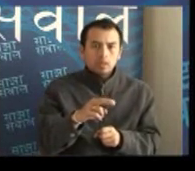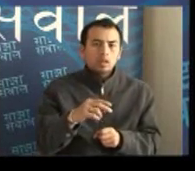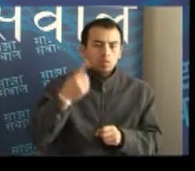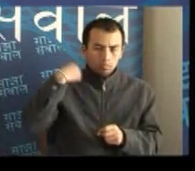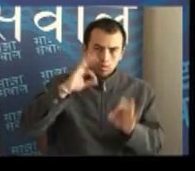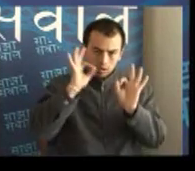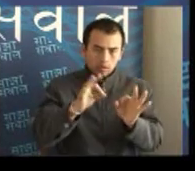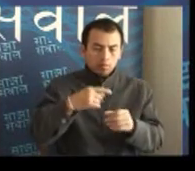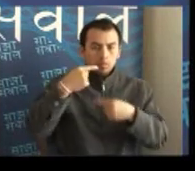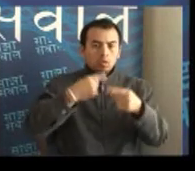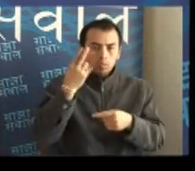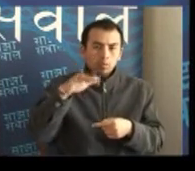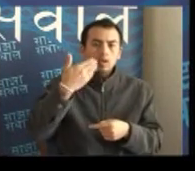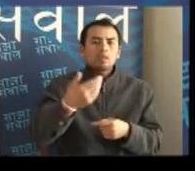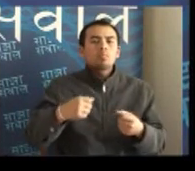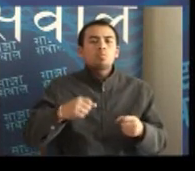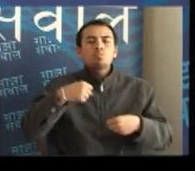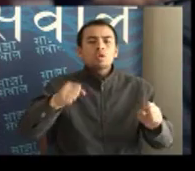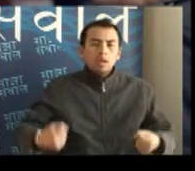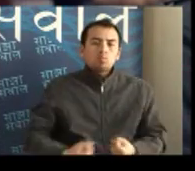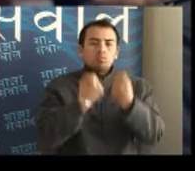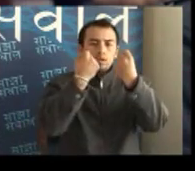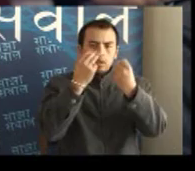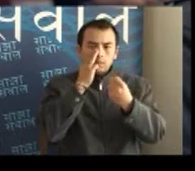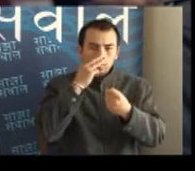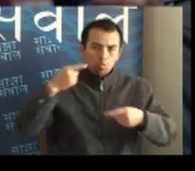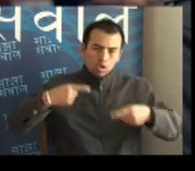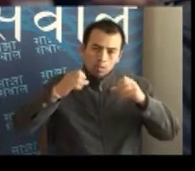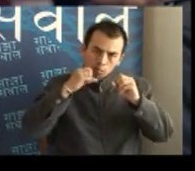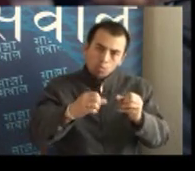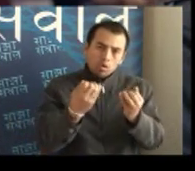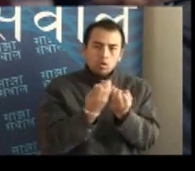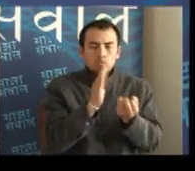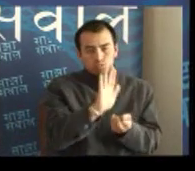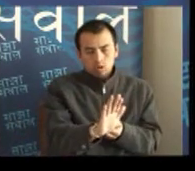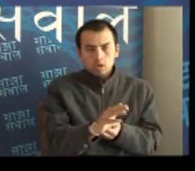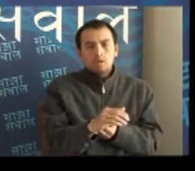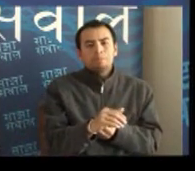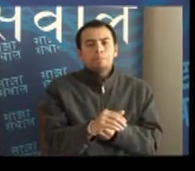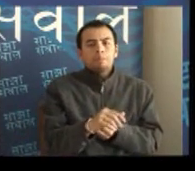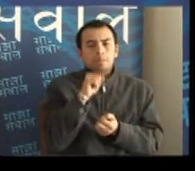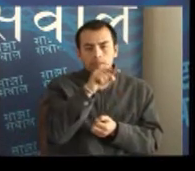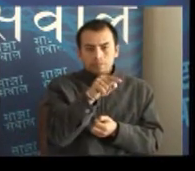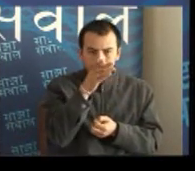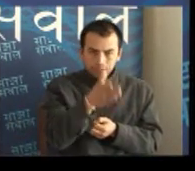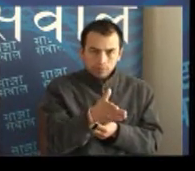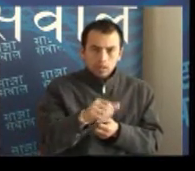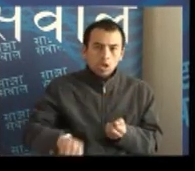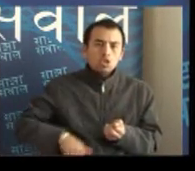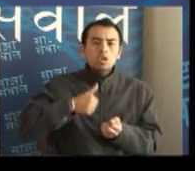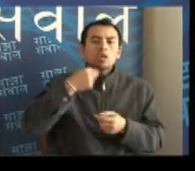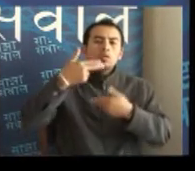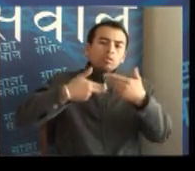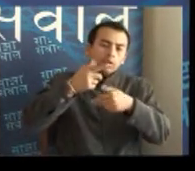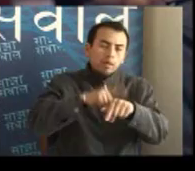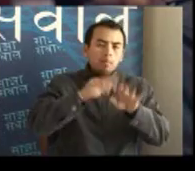साङ्ग व्यक्तिको रूपमा बिताउनु भयो र पछि एउटा मोटरसाइकल दुर्घटनामा अब अहिले ह्विलचेयरमा हिँड्न पर्ने हुनुभएको छ भनेपछि अब तपाईँले जिन्दगी